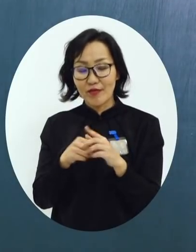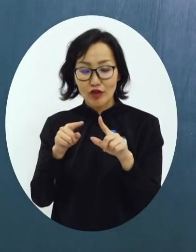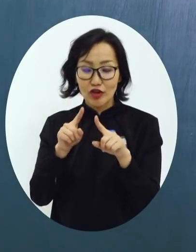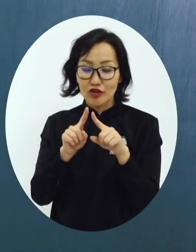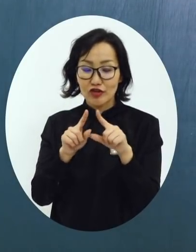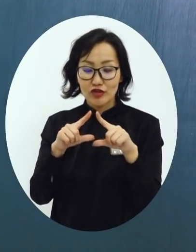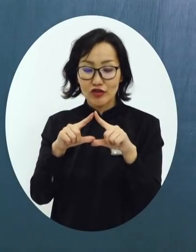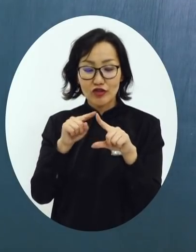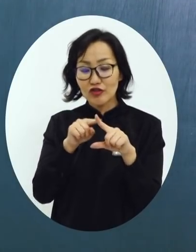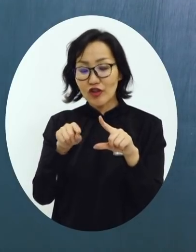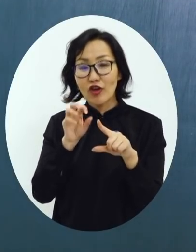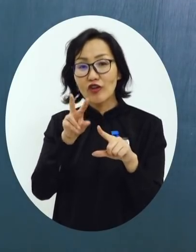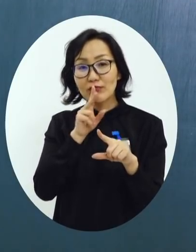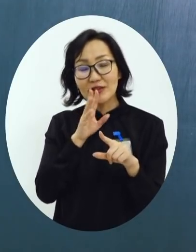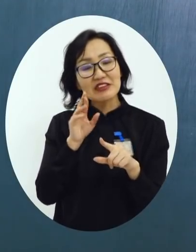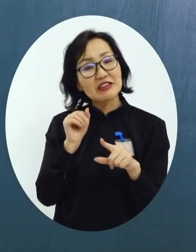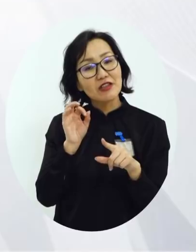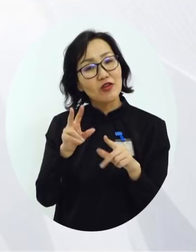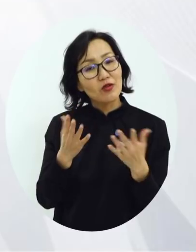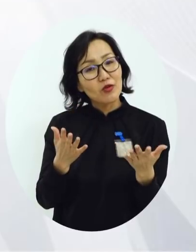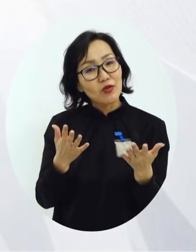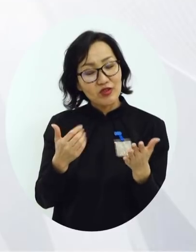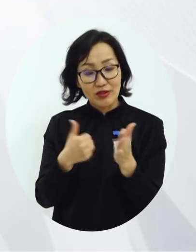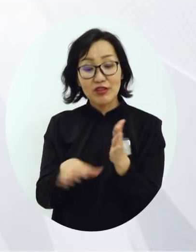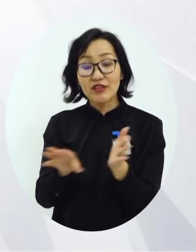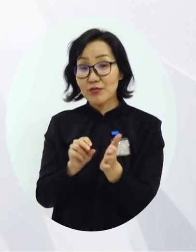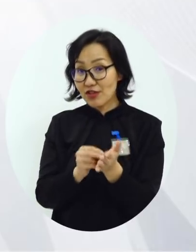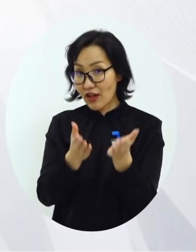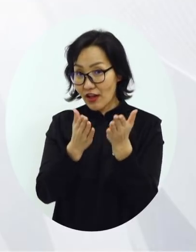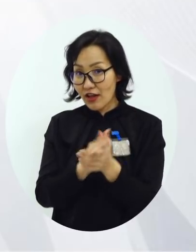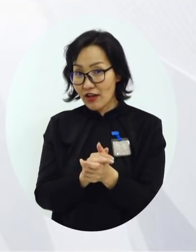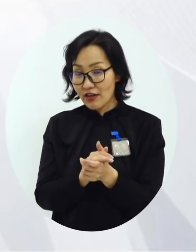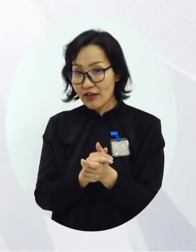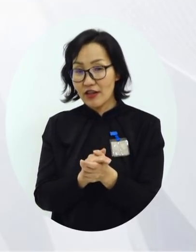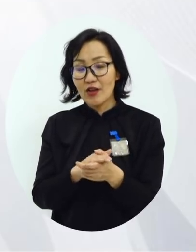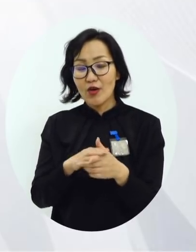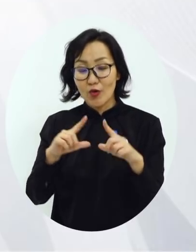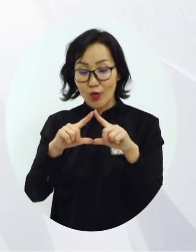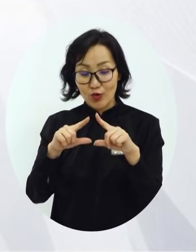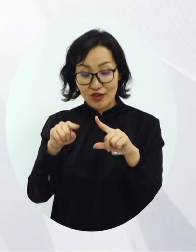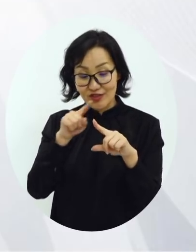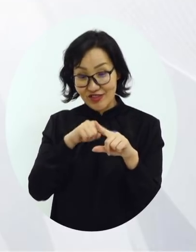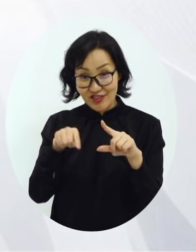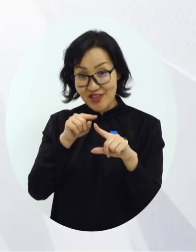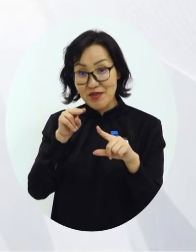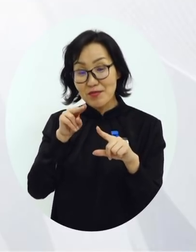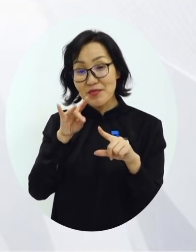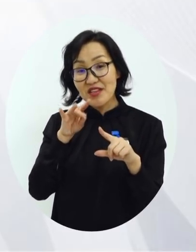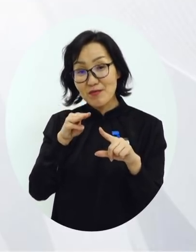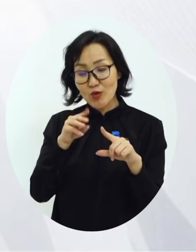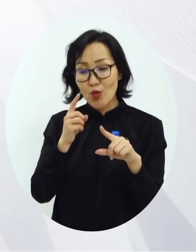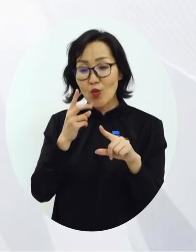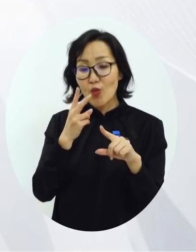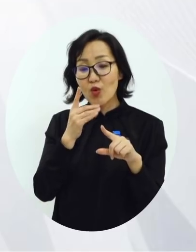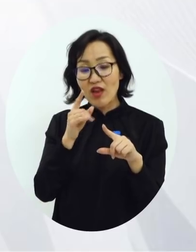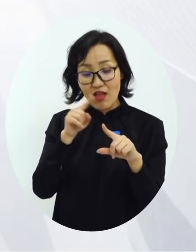За тэгвэл нөгөө талуудыг олъё. Яаж болох вэ? Бодоорой бүгдээрээ төвчтэй. Гурвалжны маань периметр